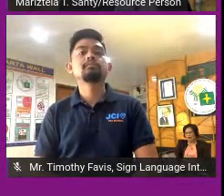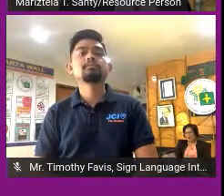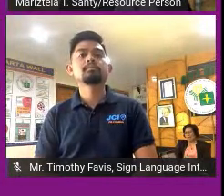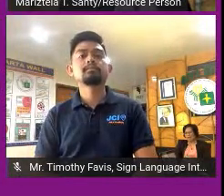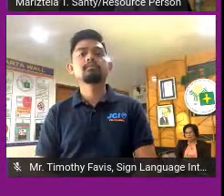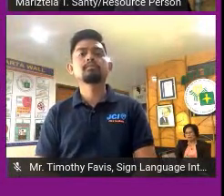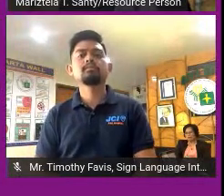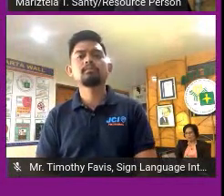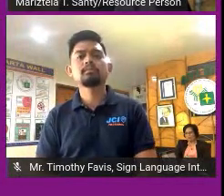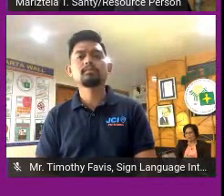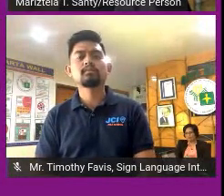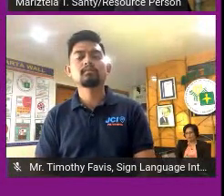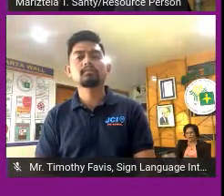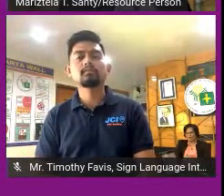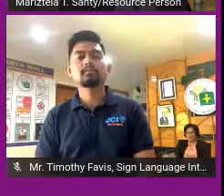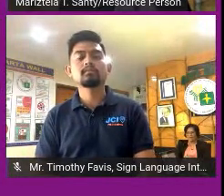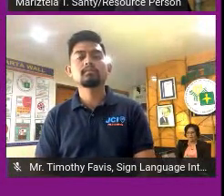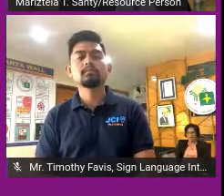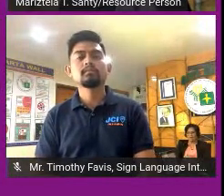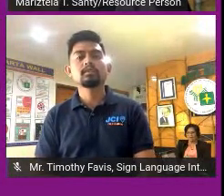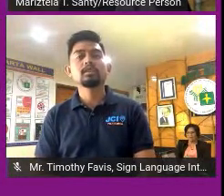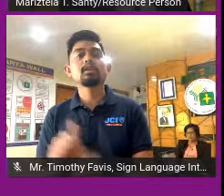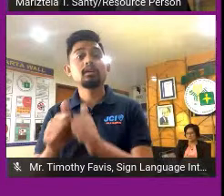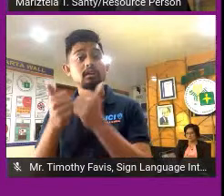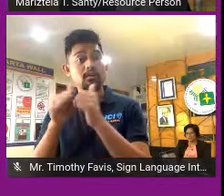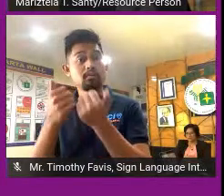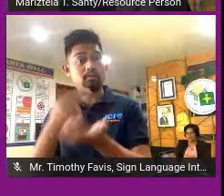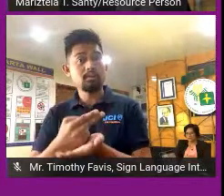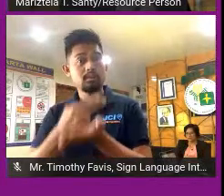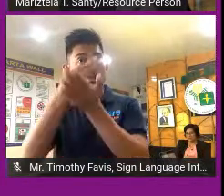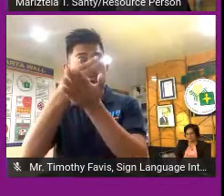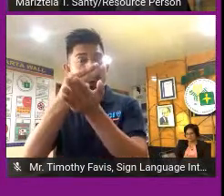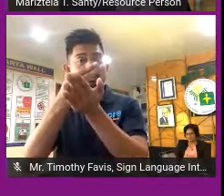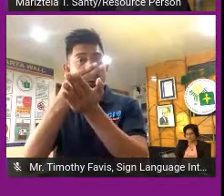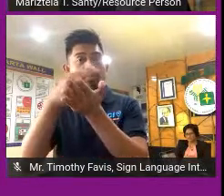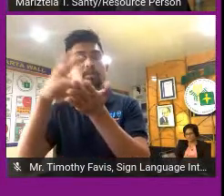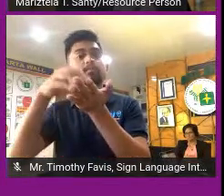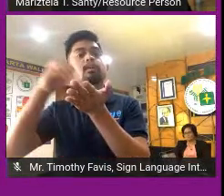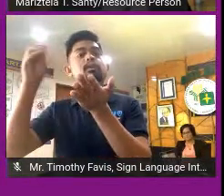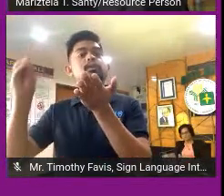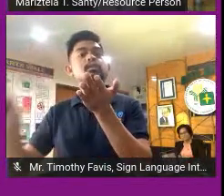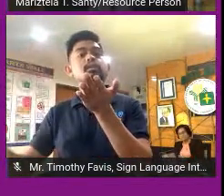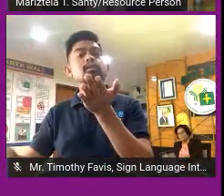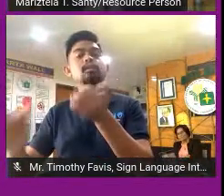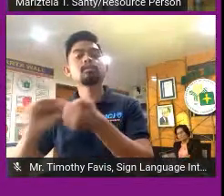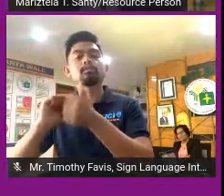Ito po ang courses of action to help eliminate gender biases.